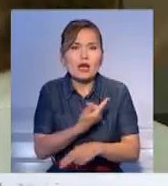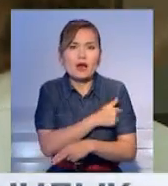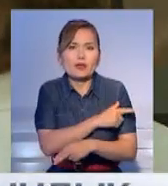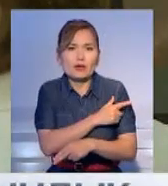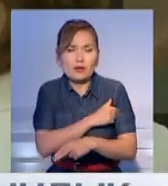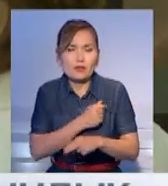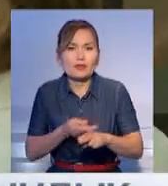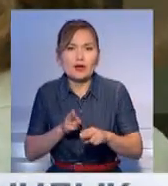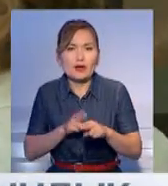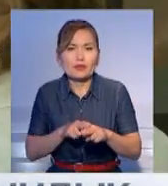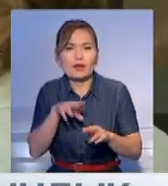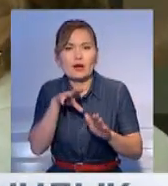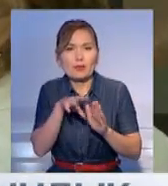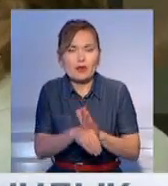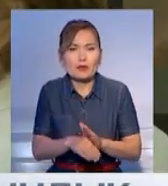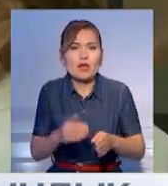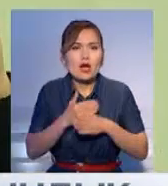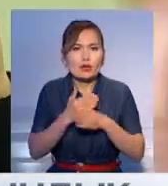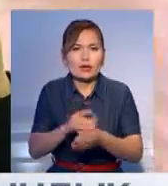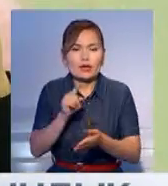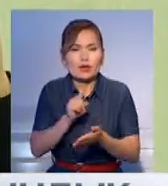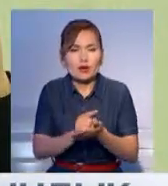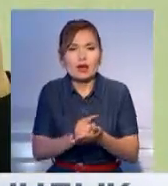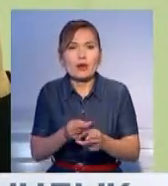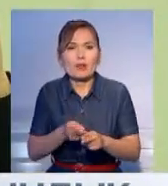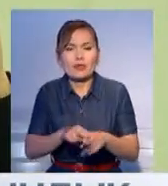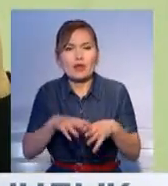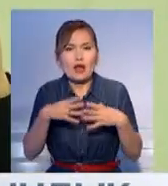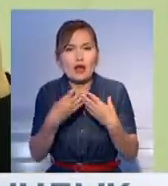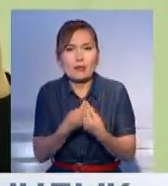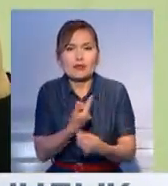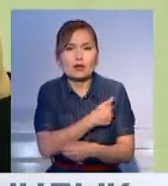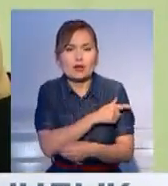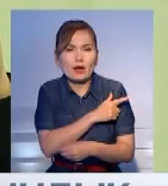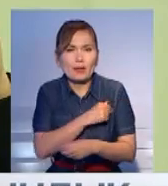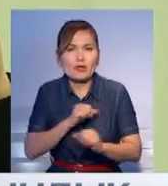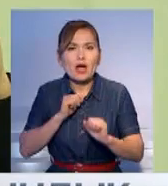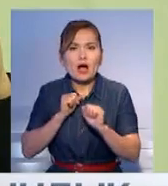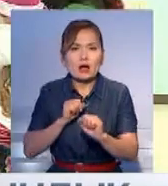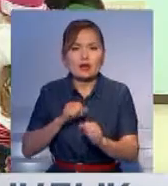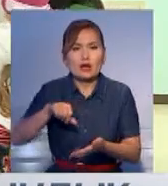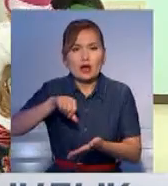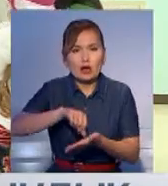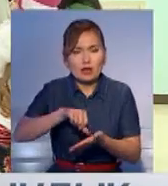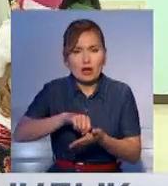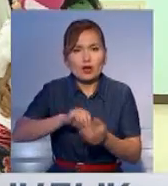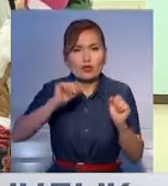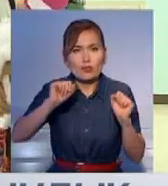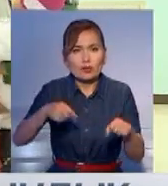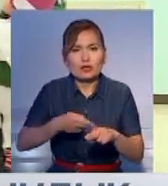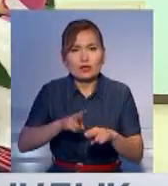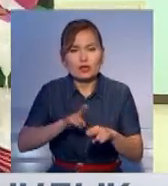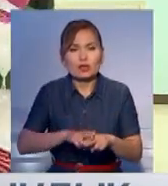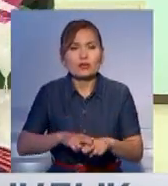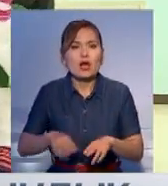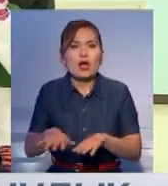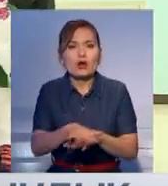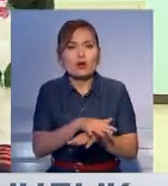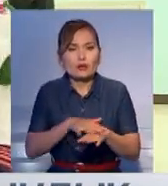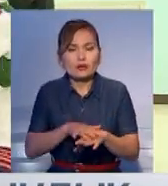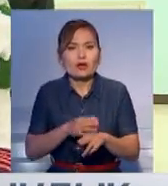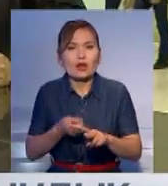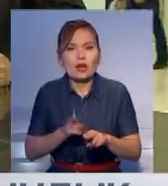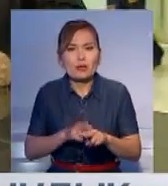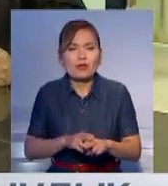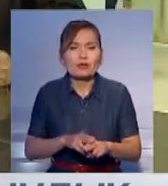да денсаулық сақтау саласына қатысты көмекті міндетті әлеуметтік медициналық сақтандыруға қатысу арқылы алады. Сонымен қатар жұртшылық өз